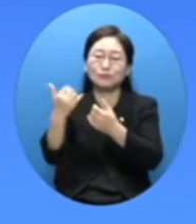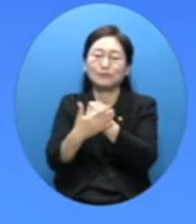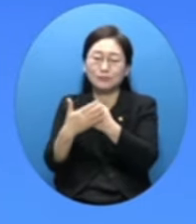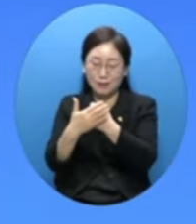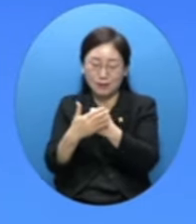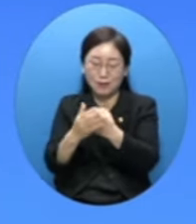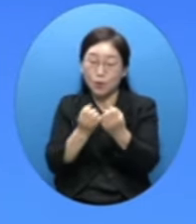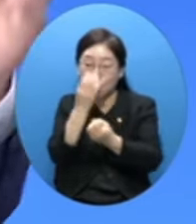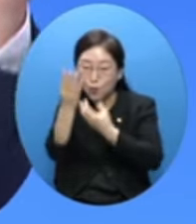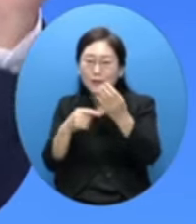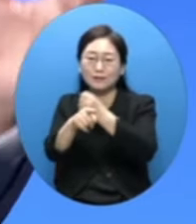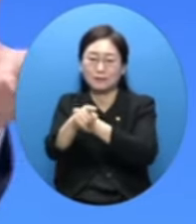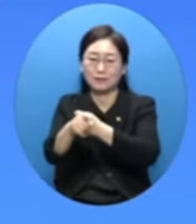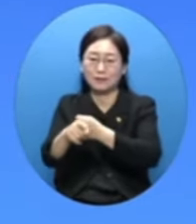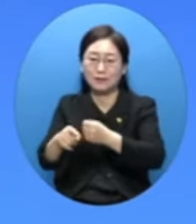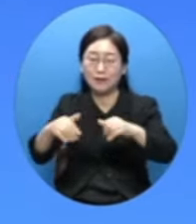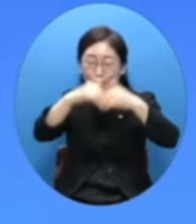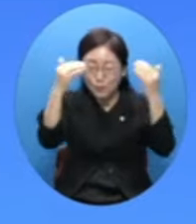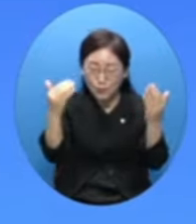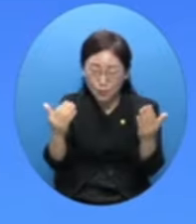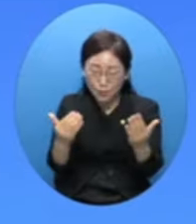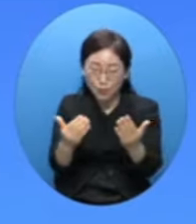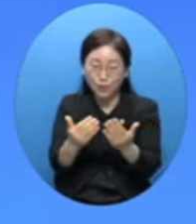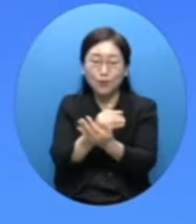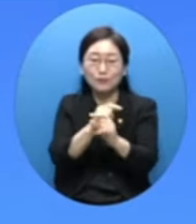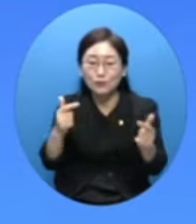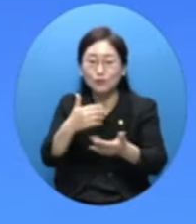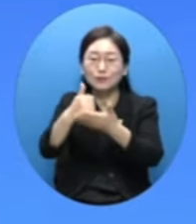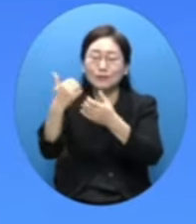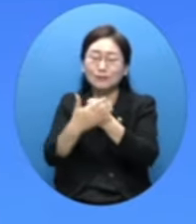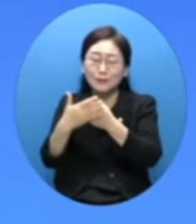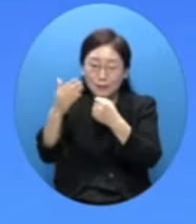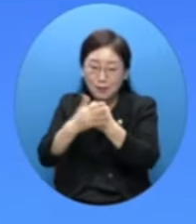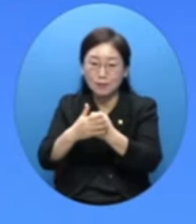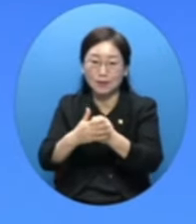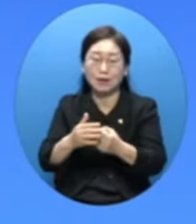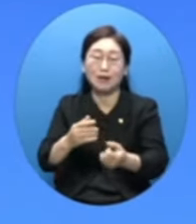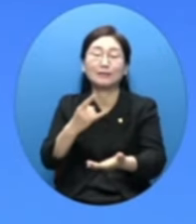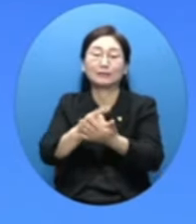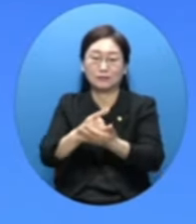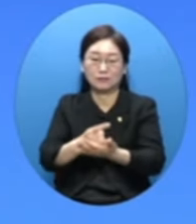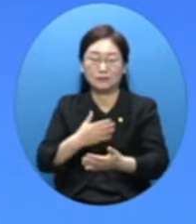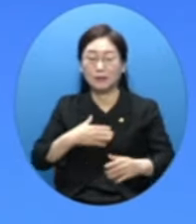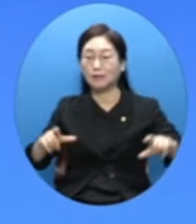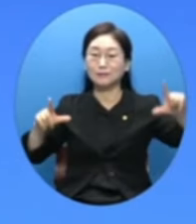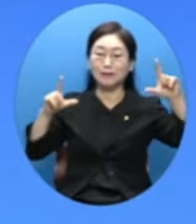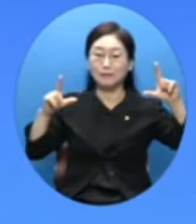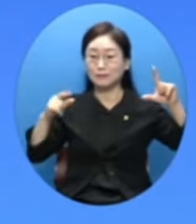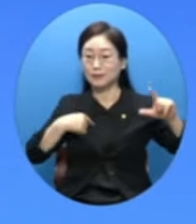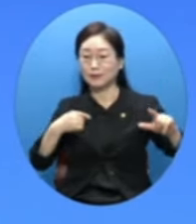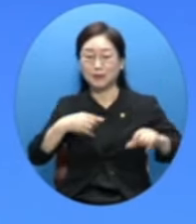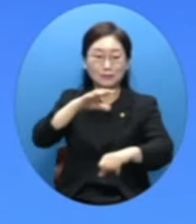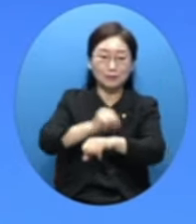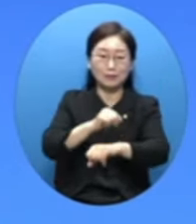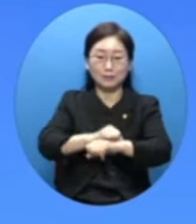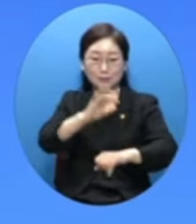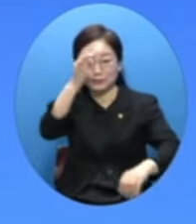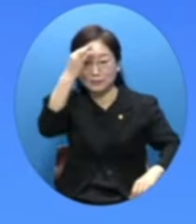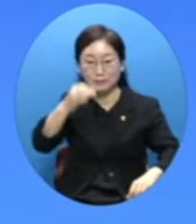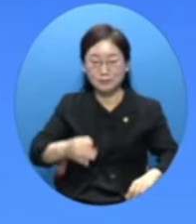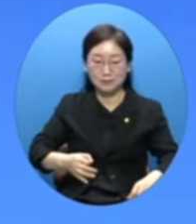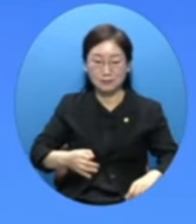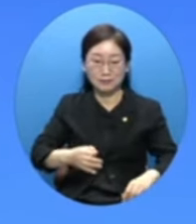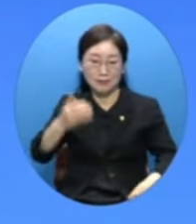것입니다 모든 것이 주님의 은혜로 되었습니다 이것이 의로움이 내가 잘라서 내가 잘해서 의롭게